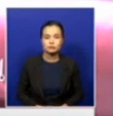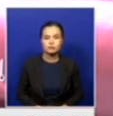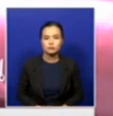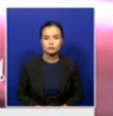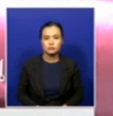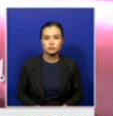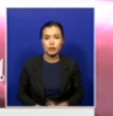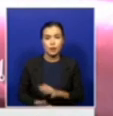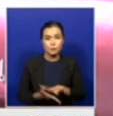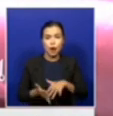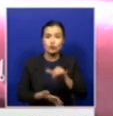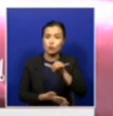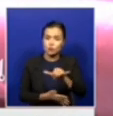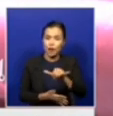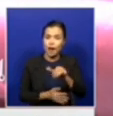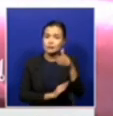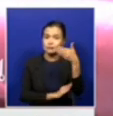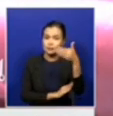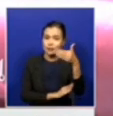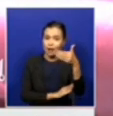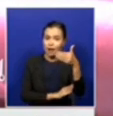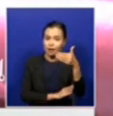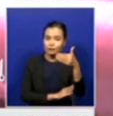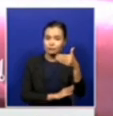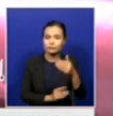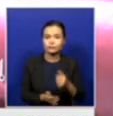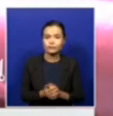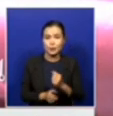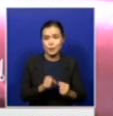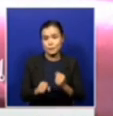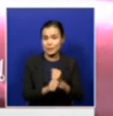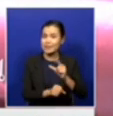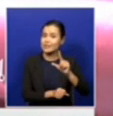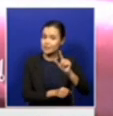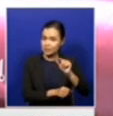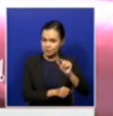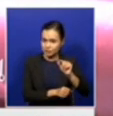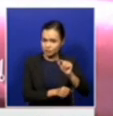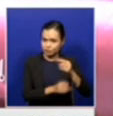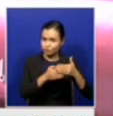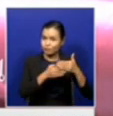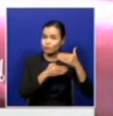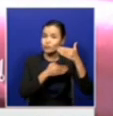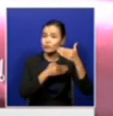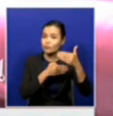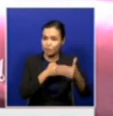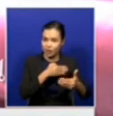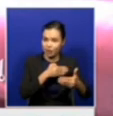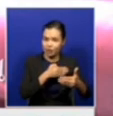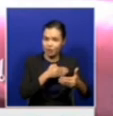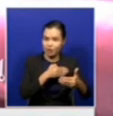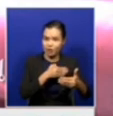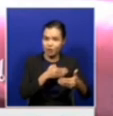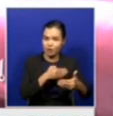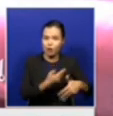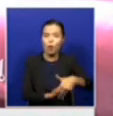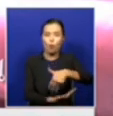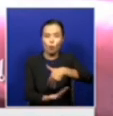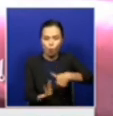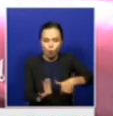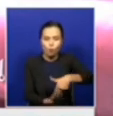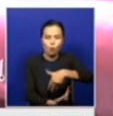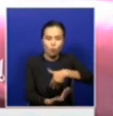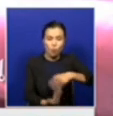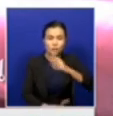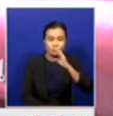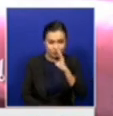ยุทธศาสตร์ชาติที่ท่านวางไว้นะครับ20ปีต้องวนไป4รอบครับถึง